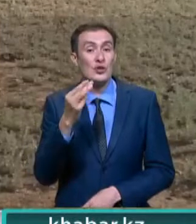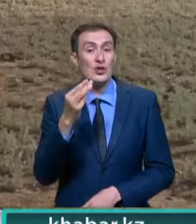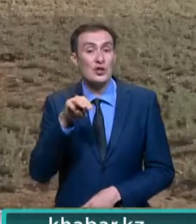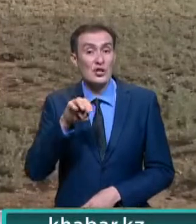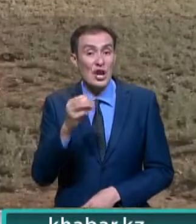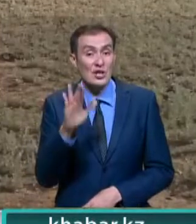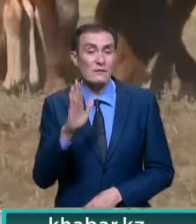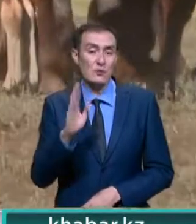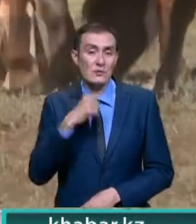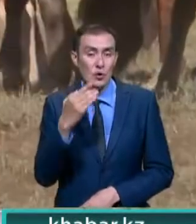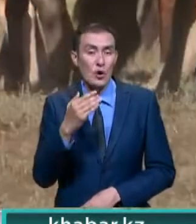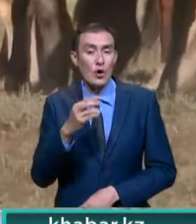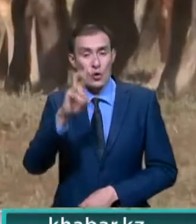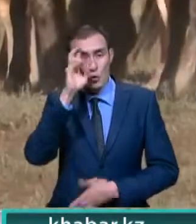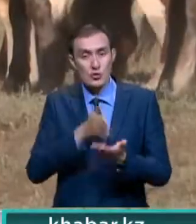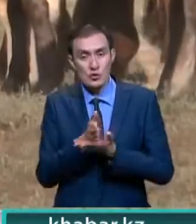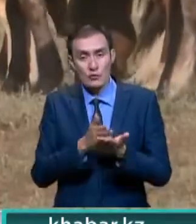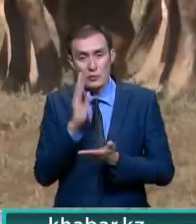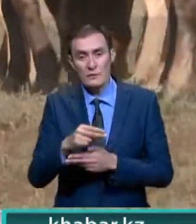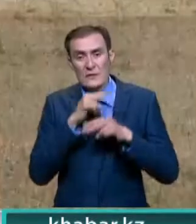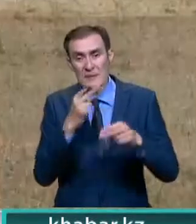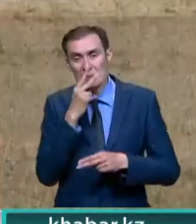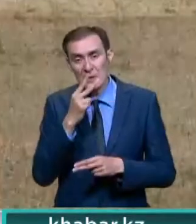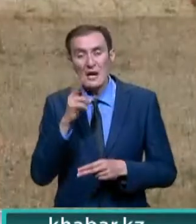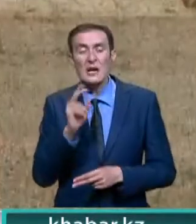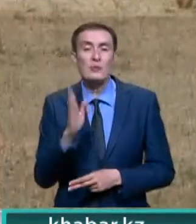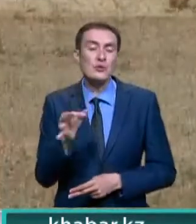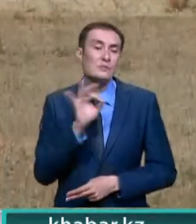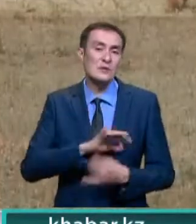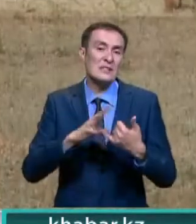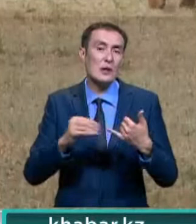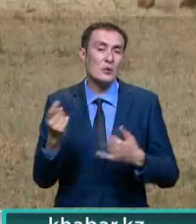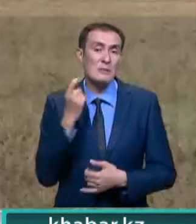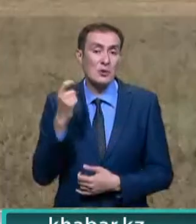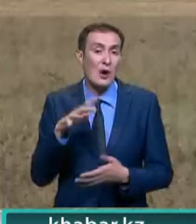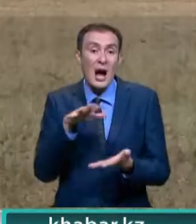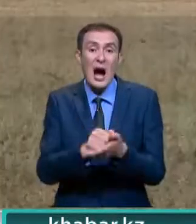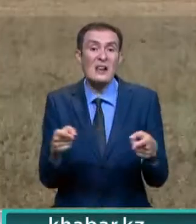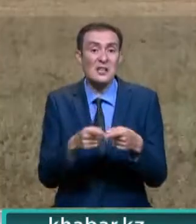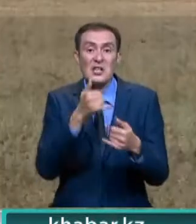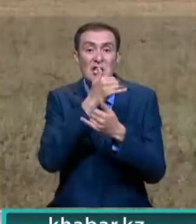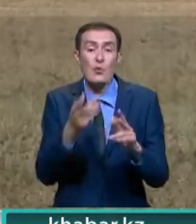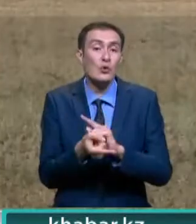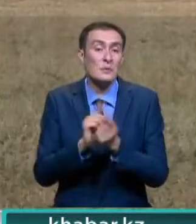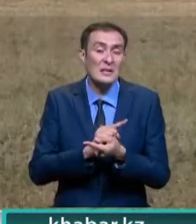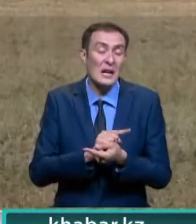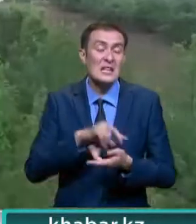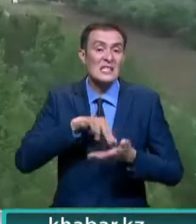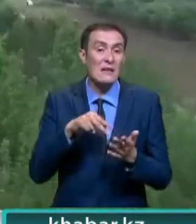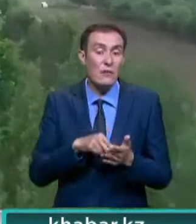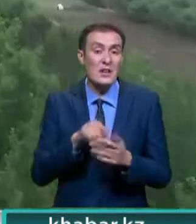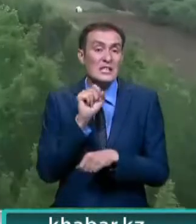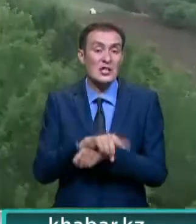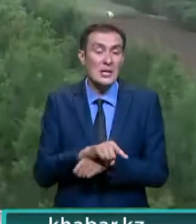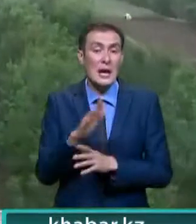будут пристально следить за тем, как используются сельхозземли. К примеру, арендаторы не смогут менять целевое назначение пастбищ